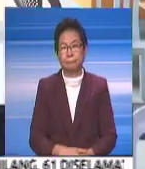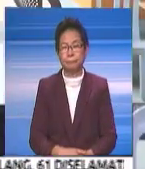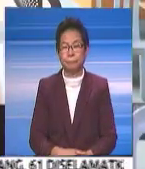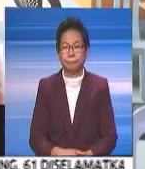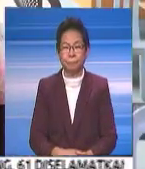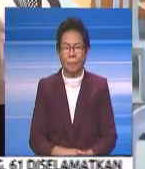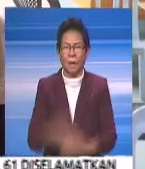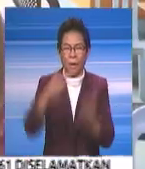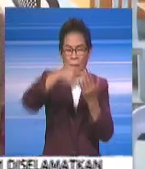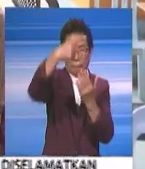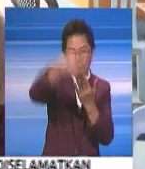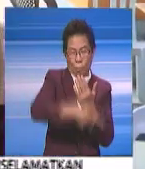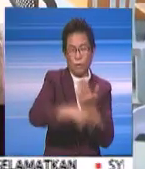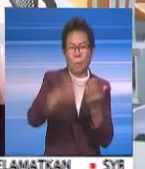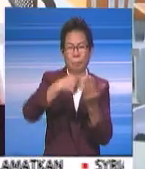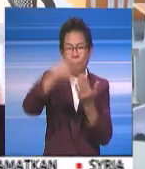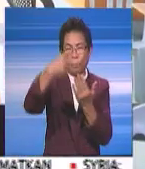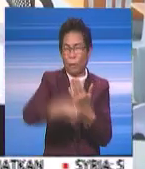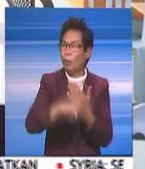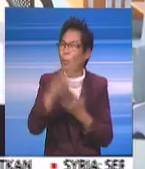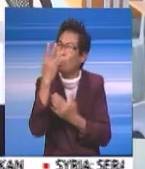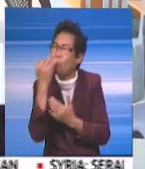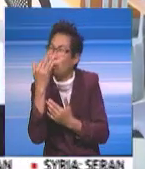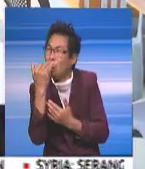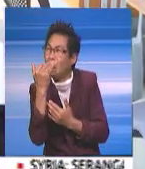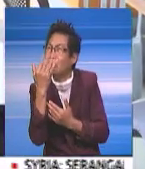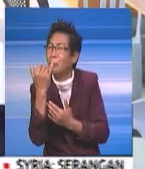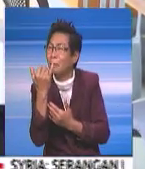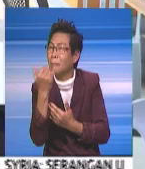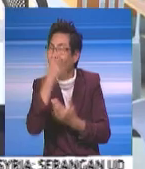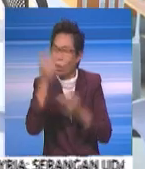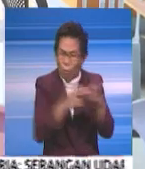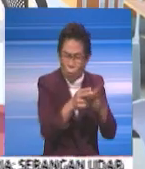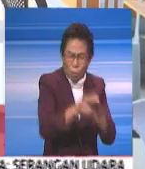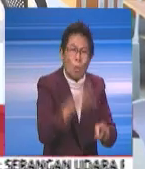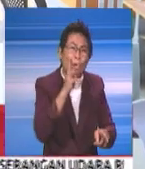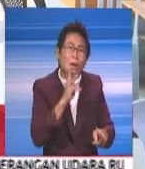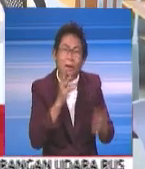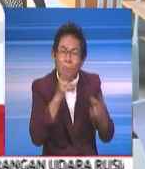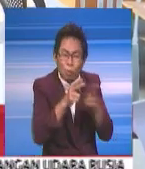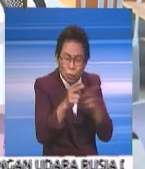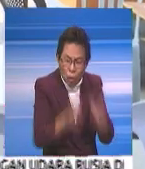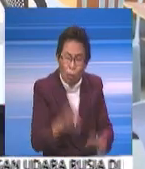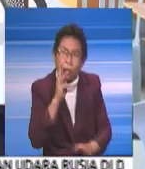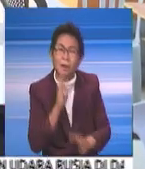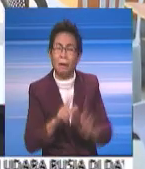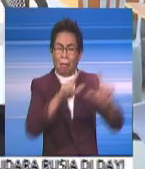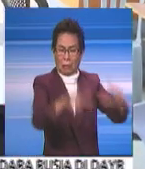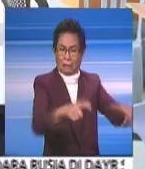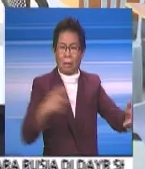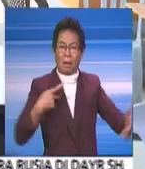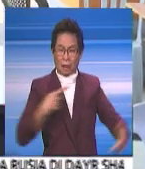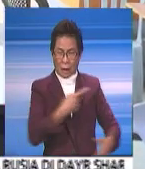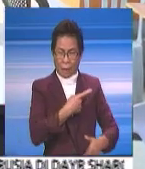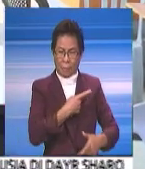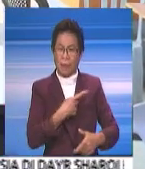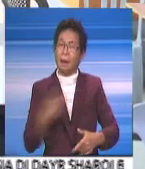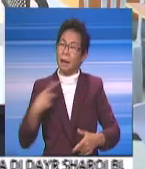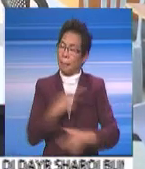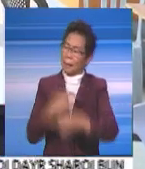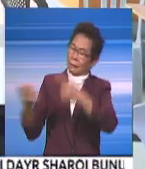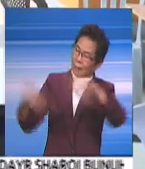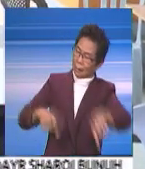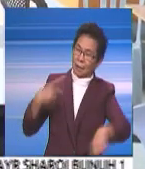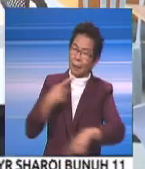Okay, program ini sebab apa ramai menempatkan usahawan-usahawan wanita, dan juga kami juga di antara kami datang untuk